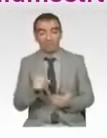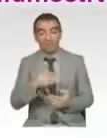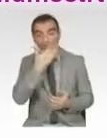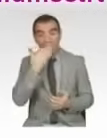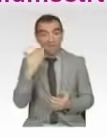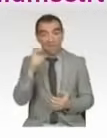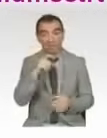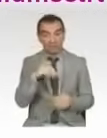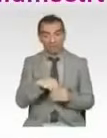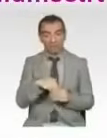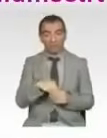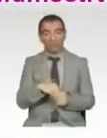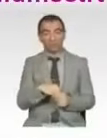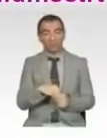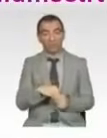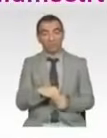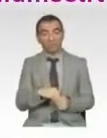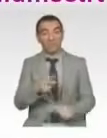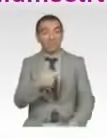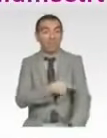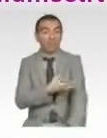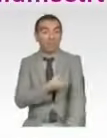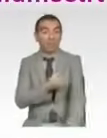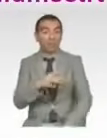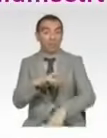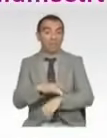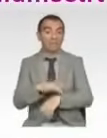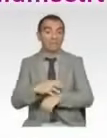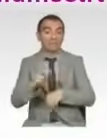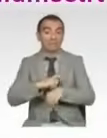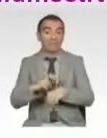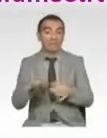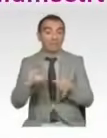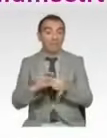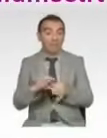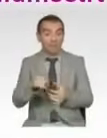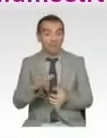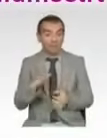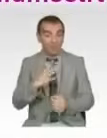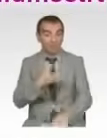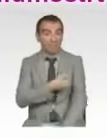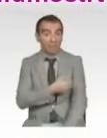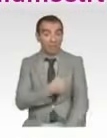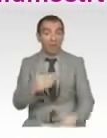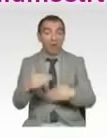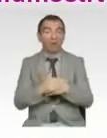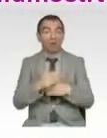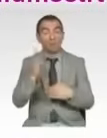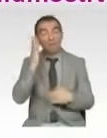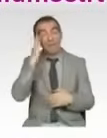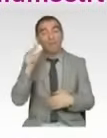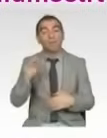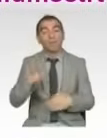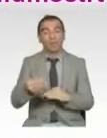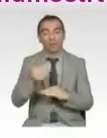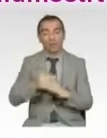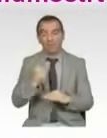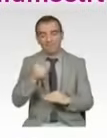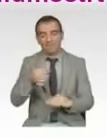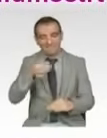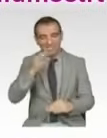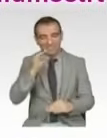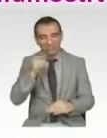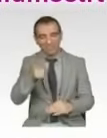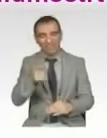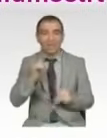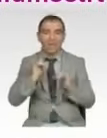Ramazan ayındayız ya. Tansiyon hastaları, strese bağlı ise eğer tansiyonları, gece yatmadan önce bir fincan